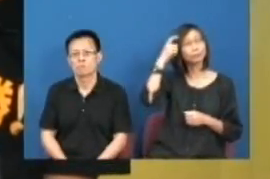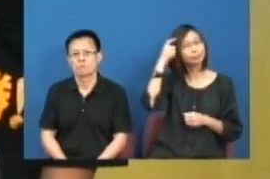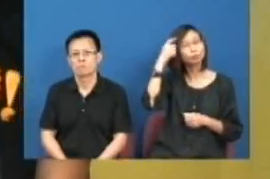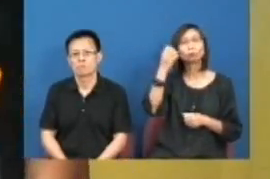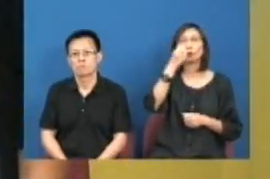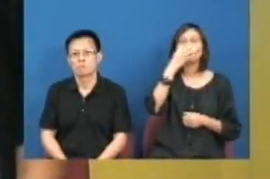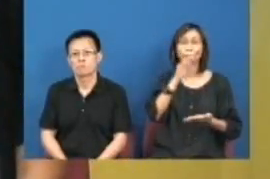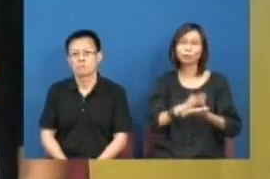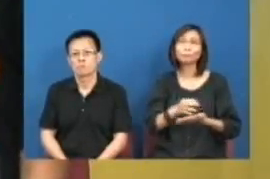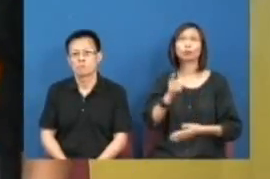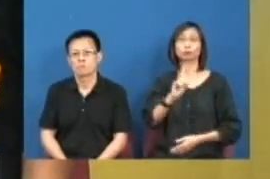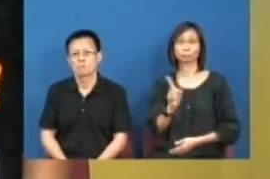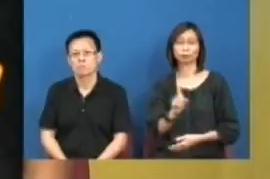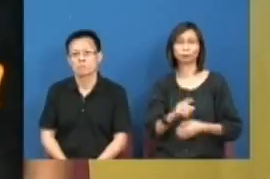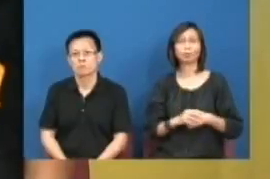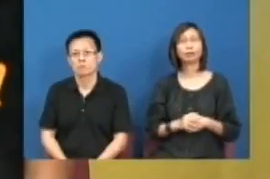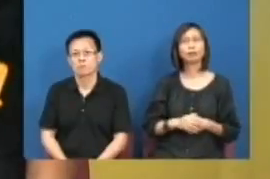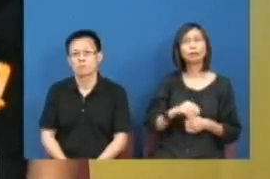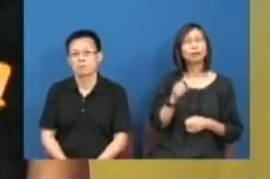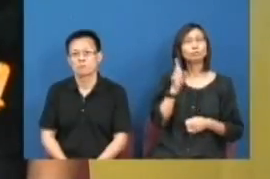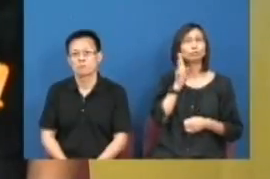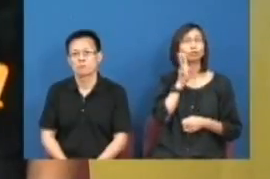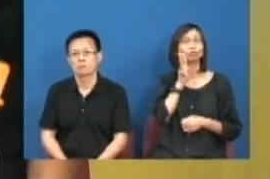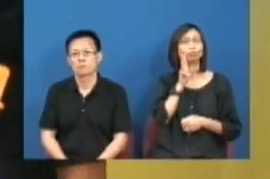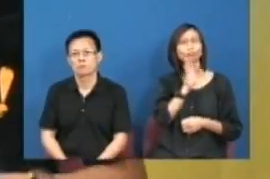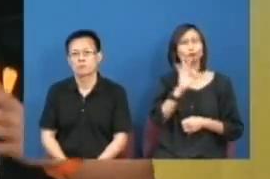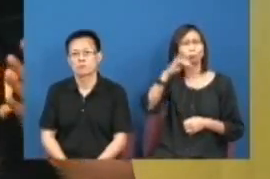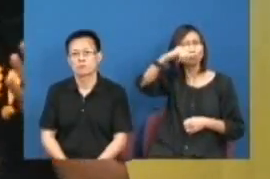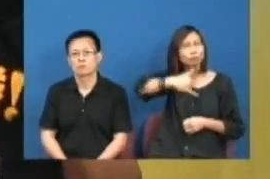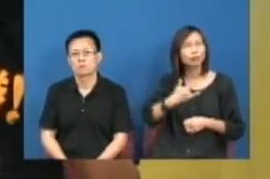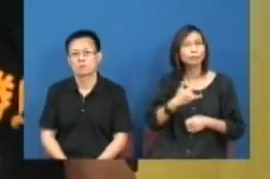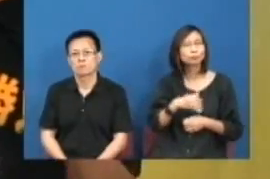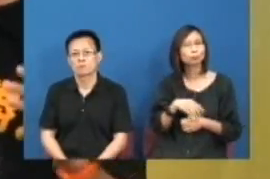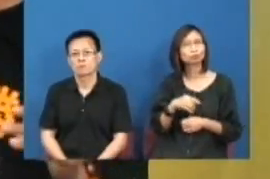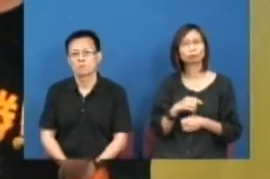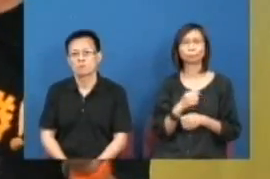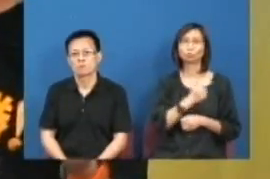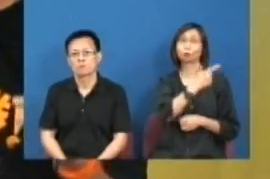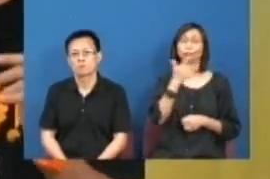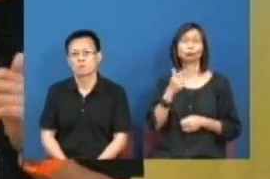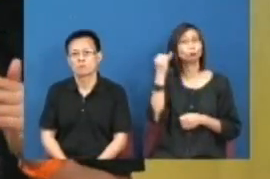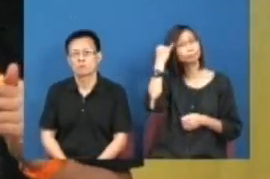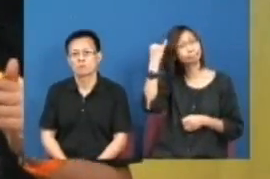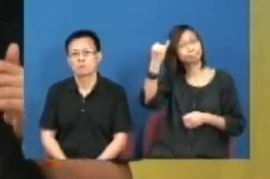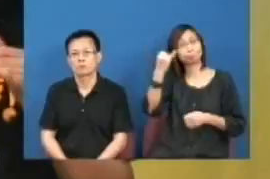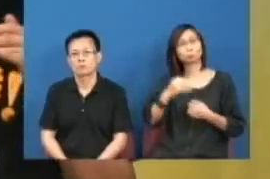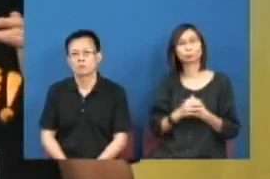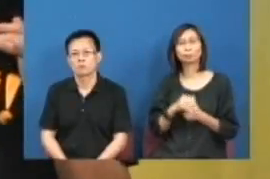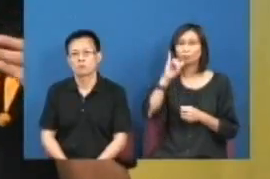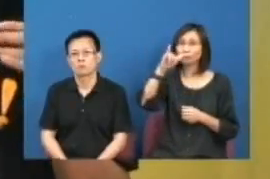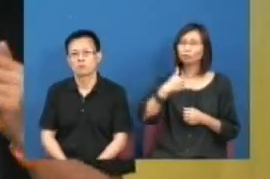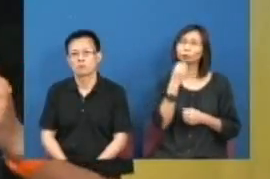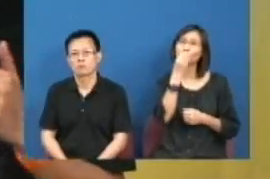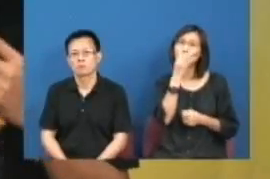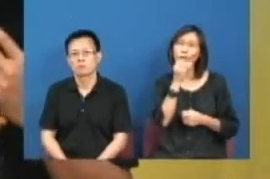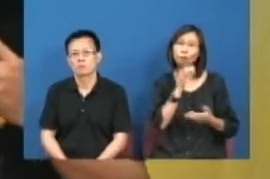終你唔落過嚟，其實你完全唔知道究竟當地嘅人啊，或者即係你由落嚟掂到香港土地嗰一刻，同